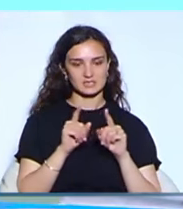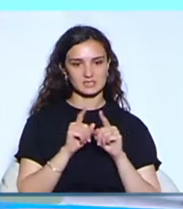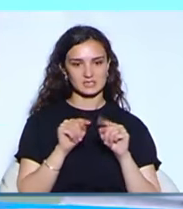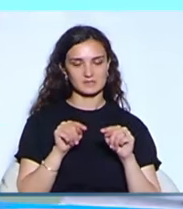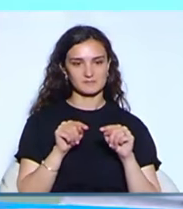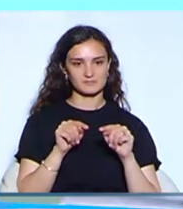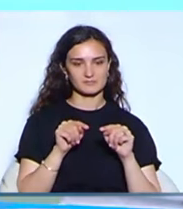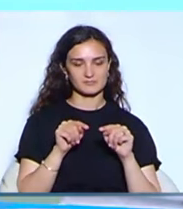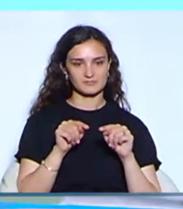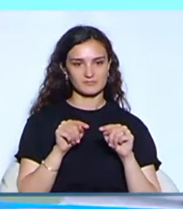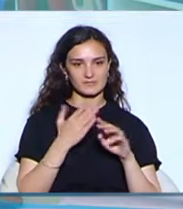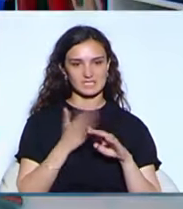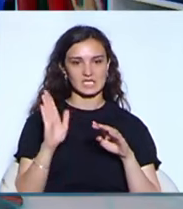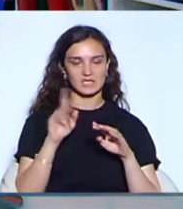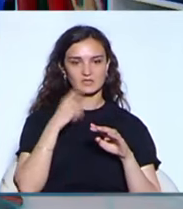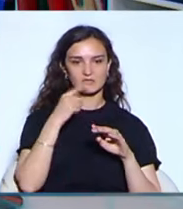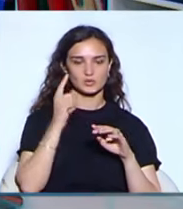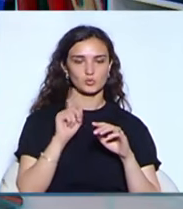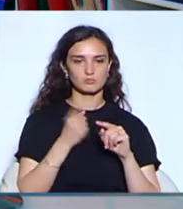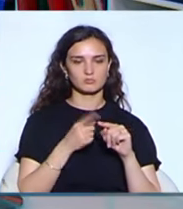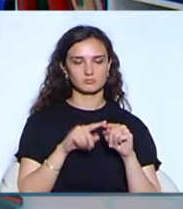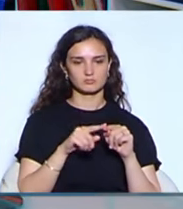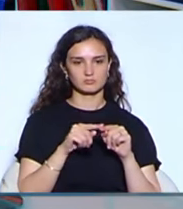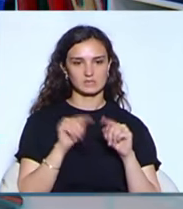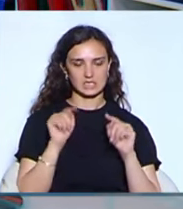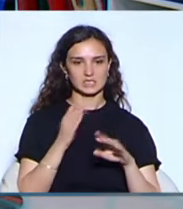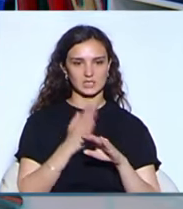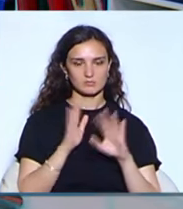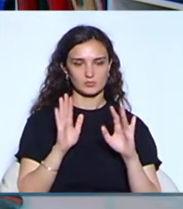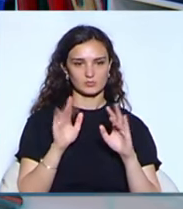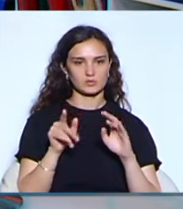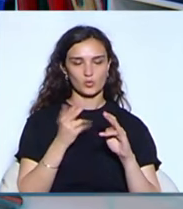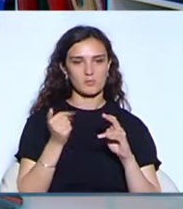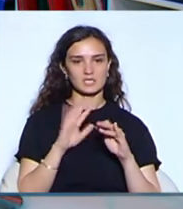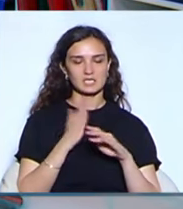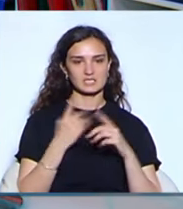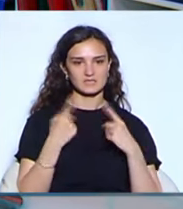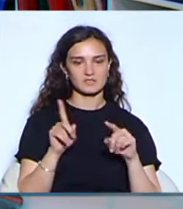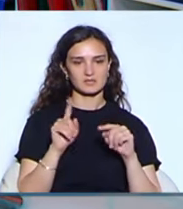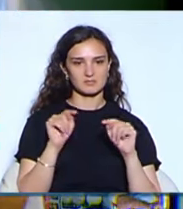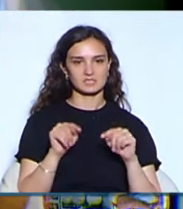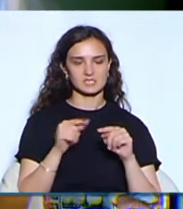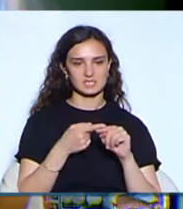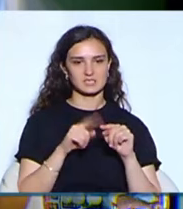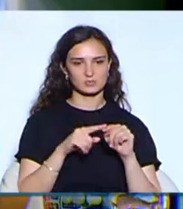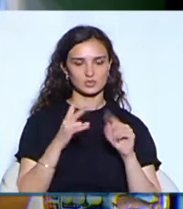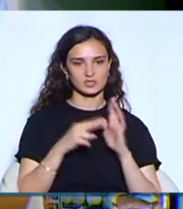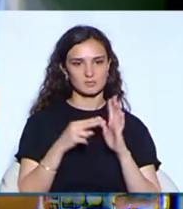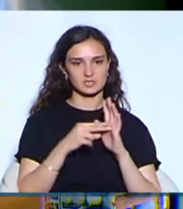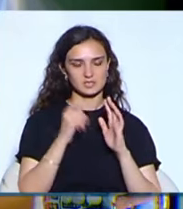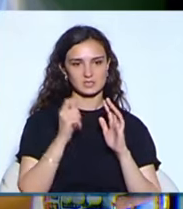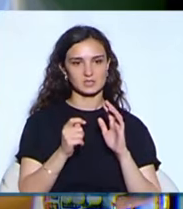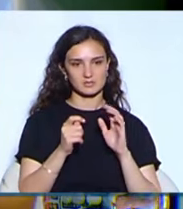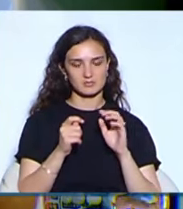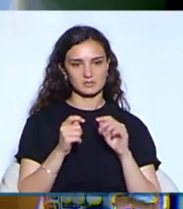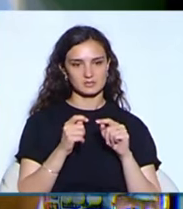კონტექსტიდან ამოგლეჯილად განვიხილოთ და ვთქვათ, რომ ვთქვათ, აი ეს არის მხოლოდ, ხომ არ არის სხვა რამეც იქ, ხომ? ეს რასაკურველი უნდა შეფასდეს